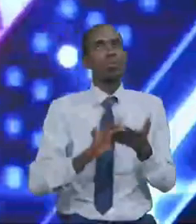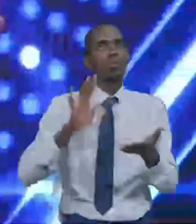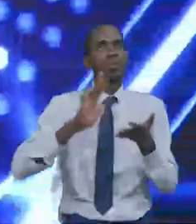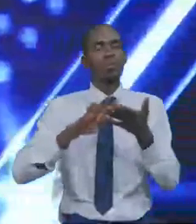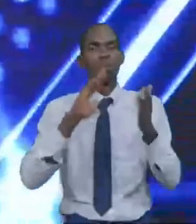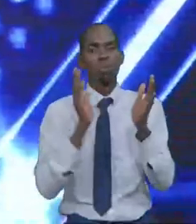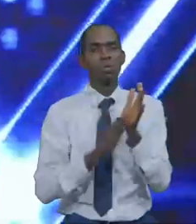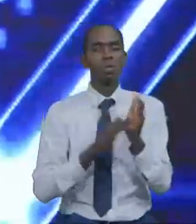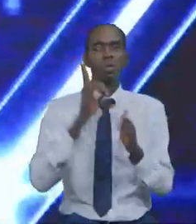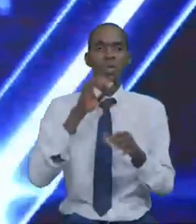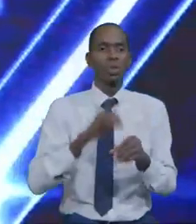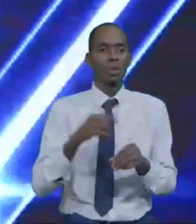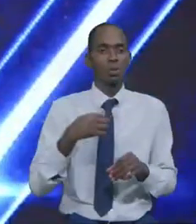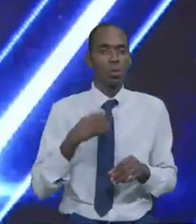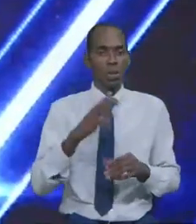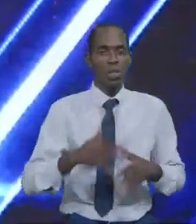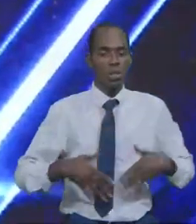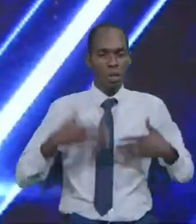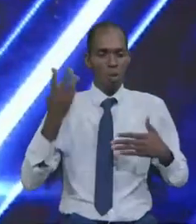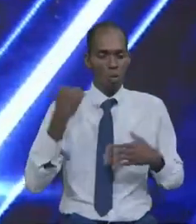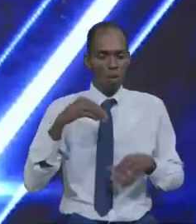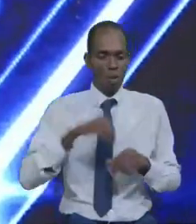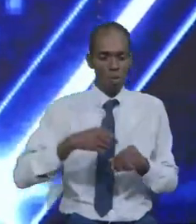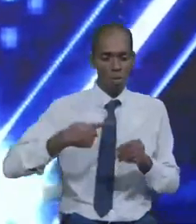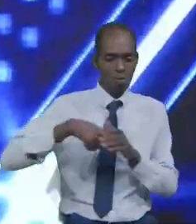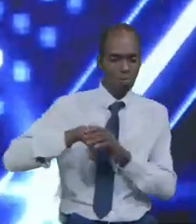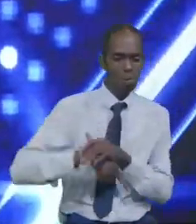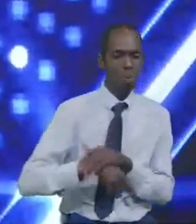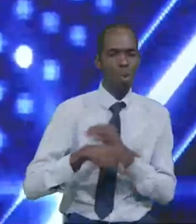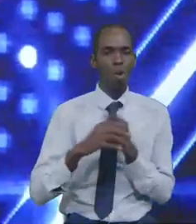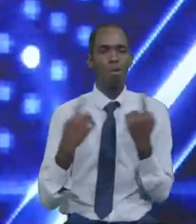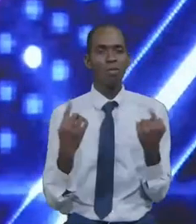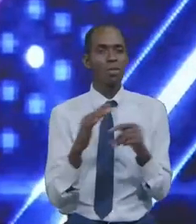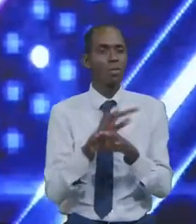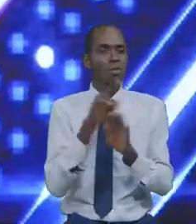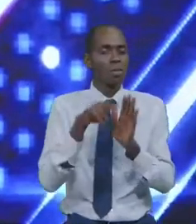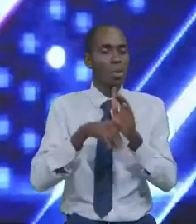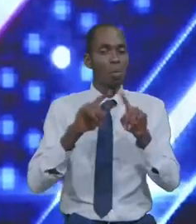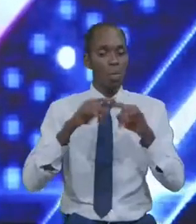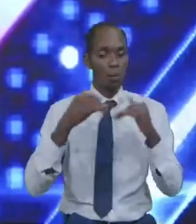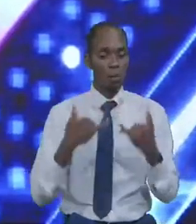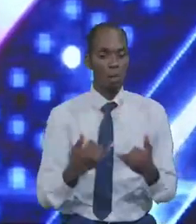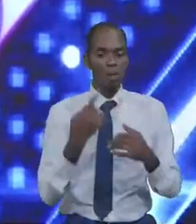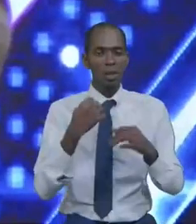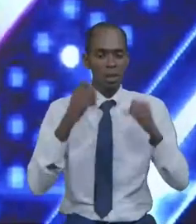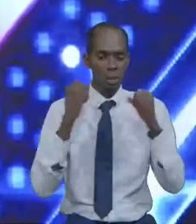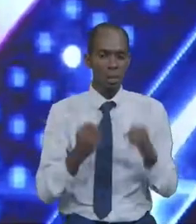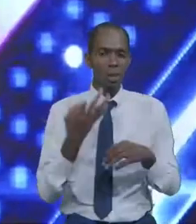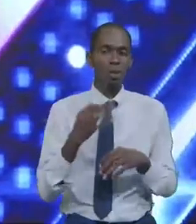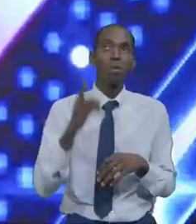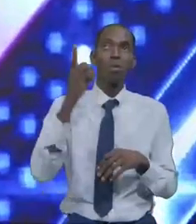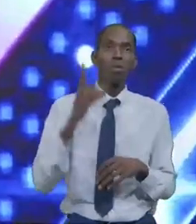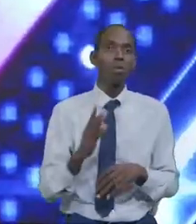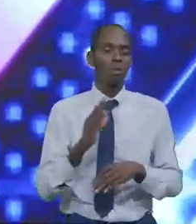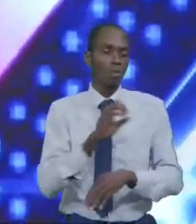vie maintenant était dans le gouffre de la dépravation, du péché, mais maintenant par la puissance